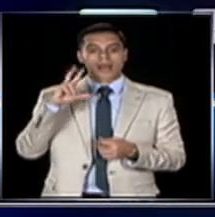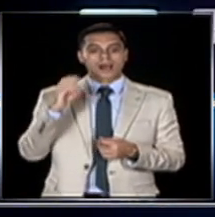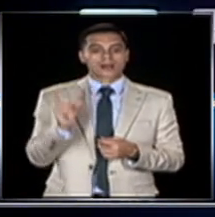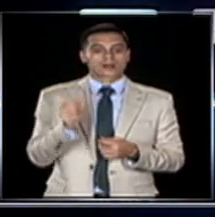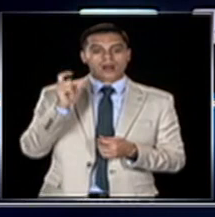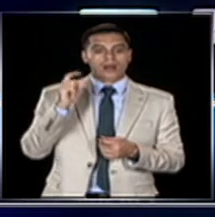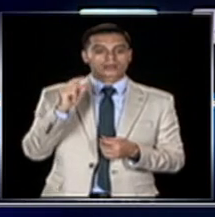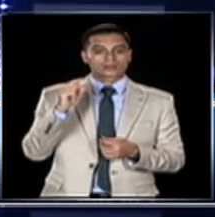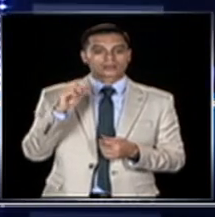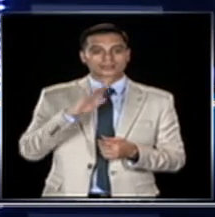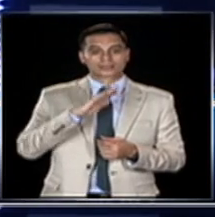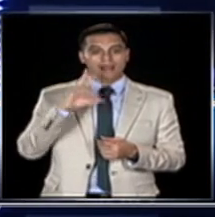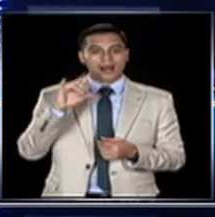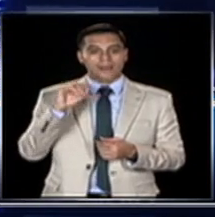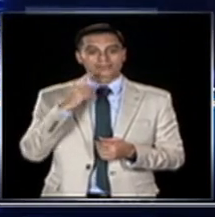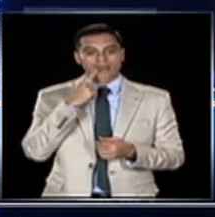سلام عام